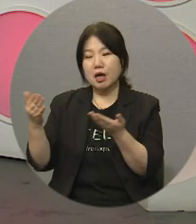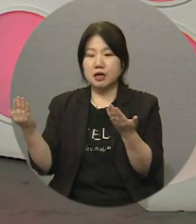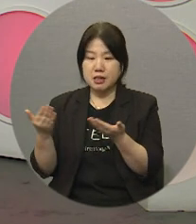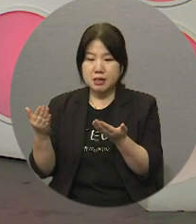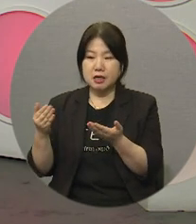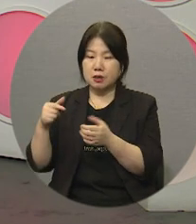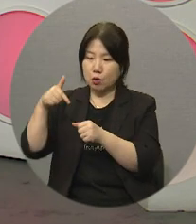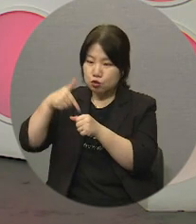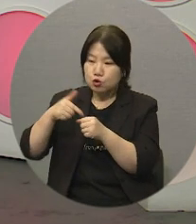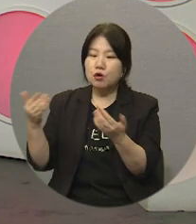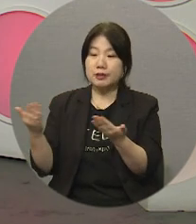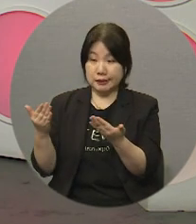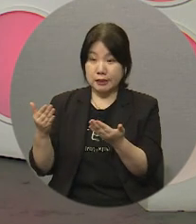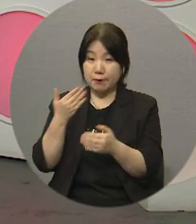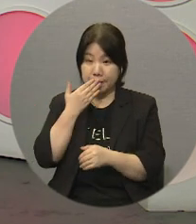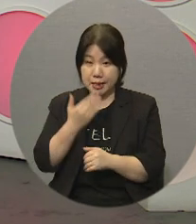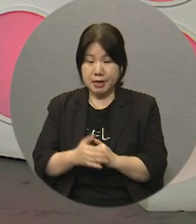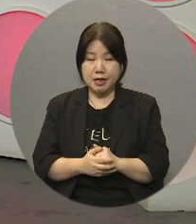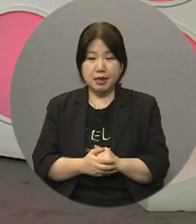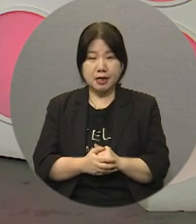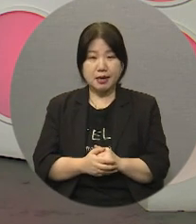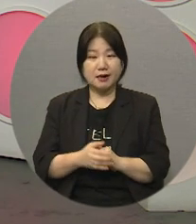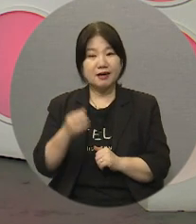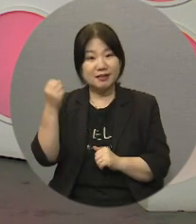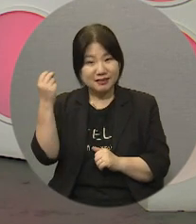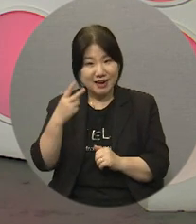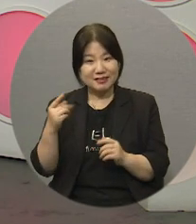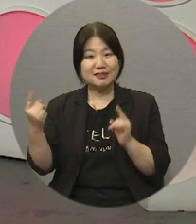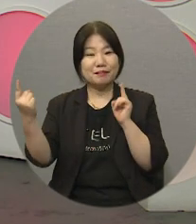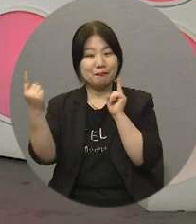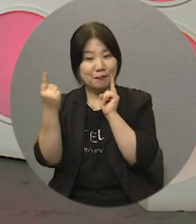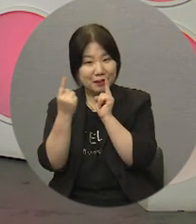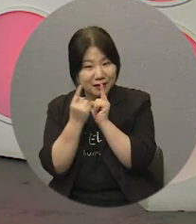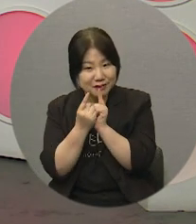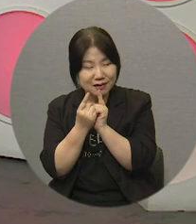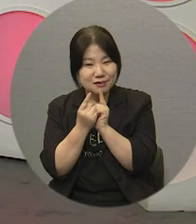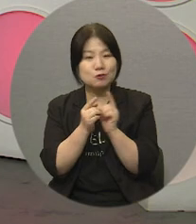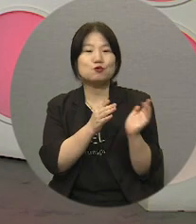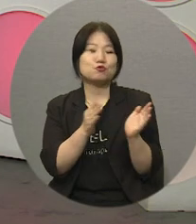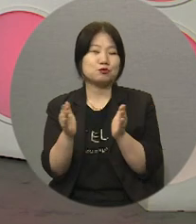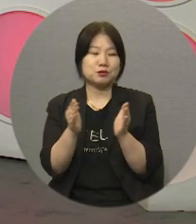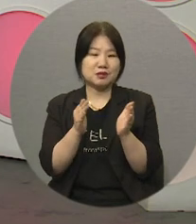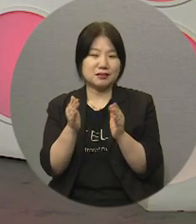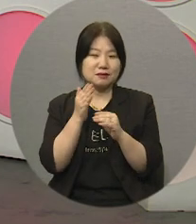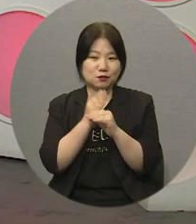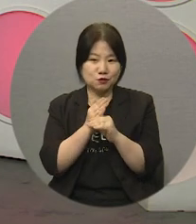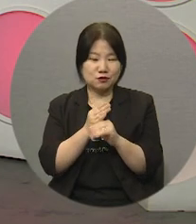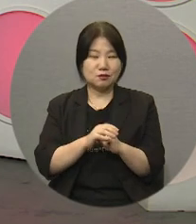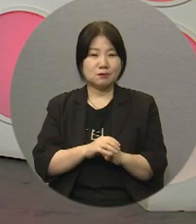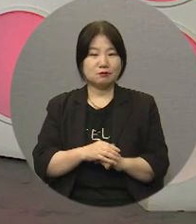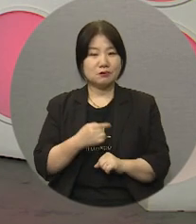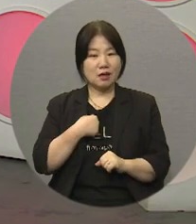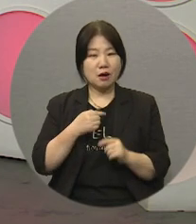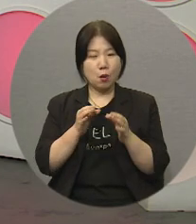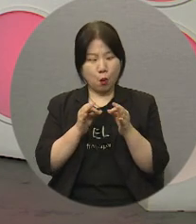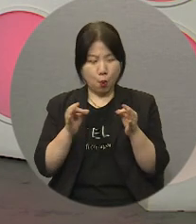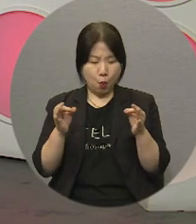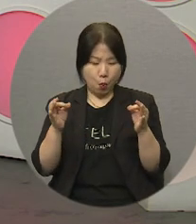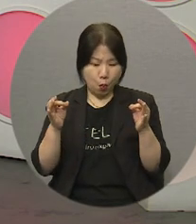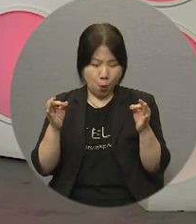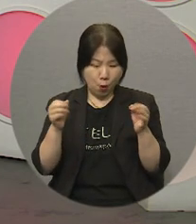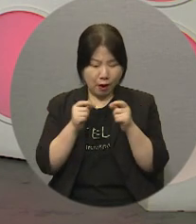있을 것입니다. 우리는 다시 가족이 될 준비를 하고 있습니다. 저를 오래